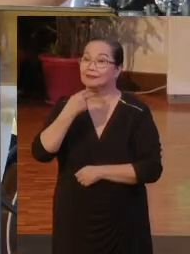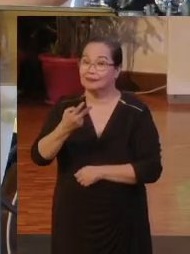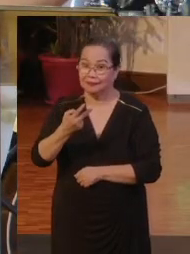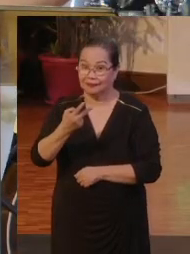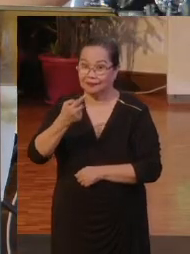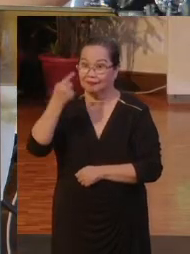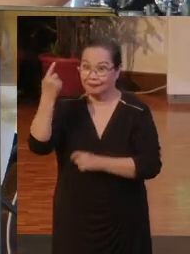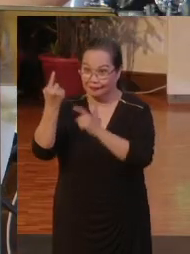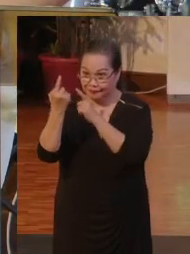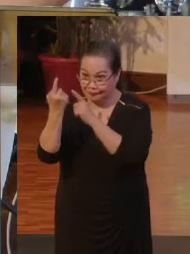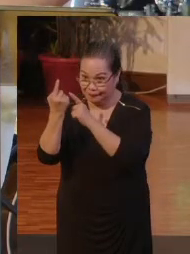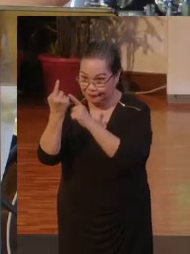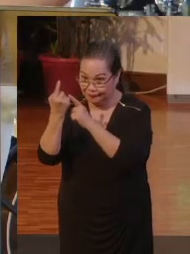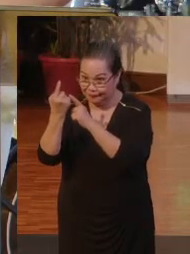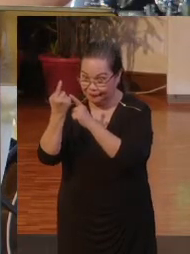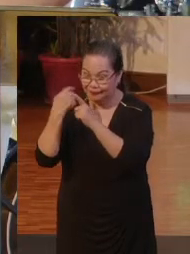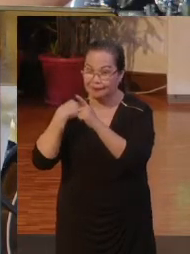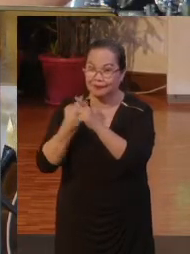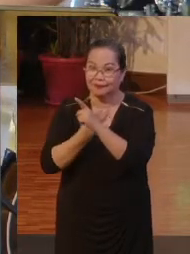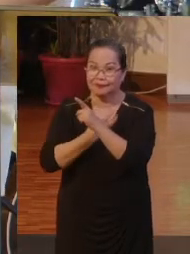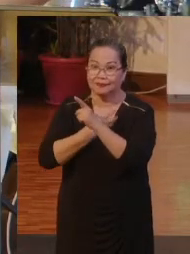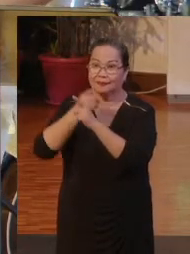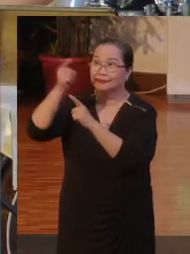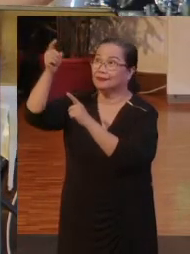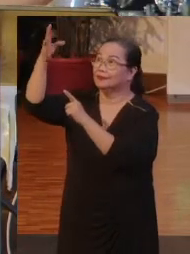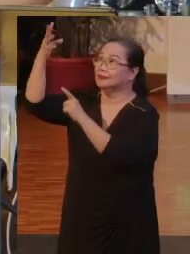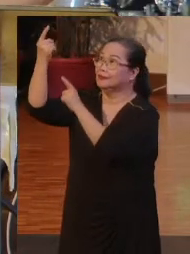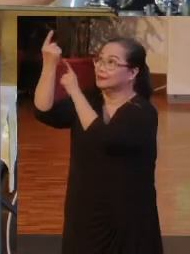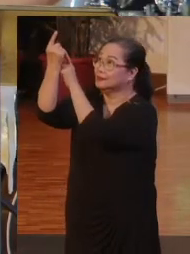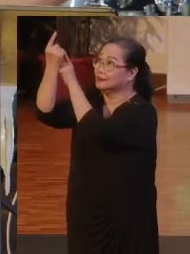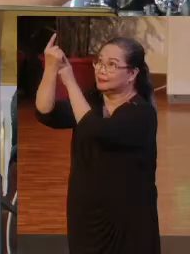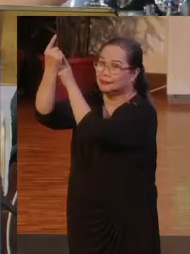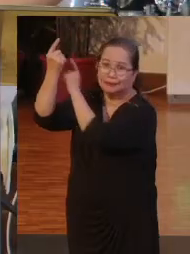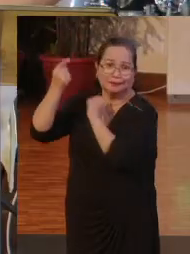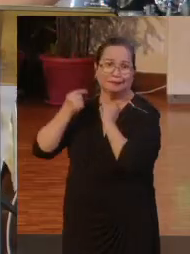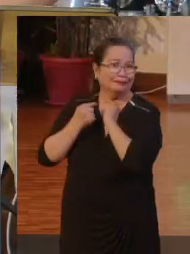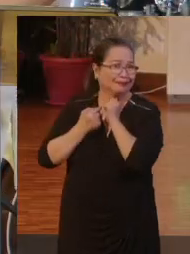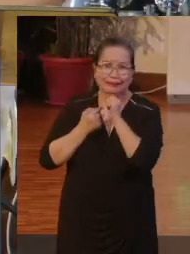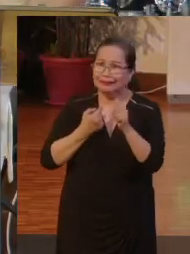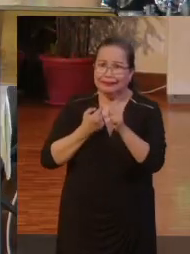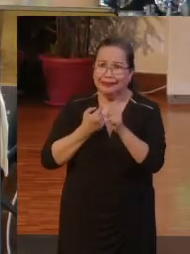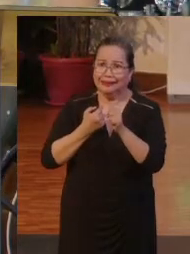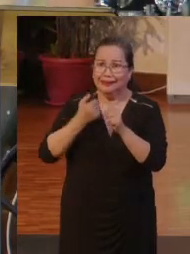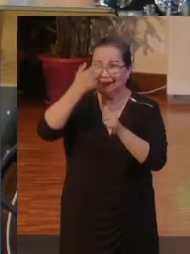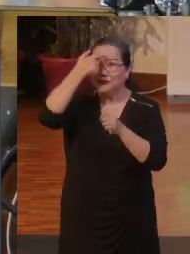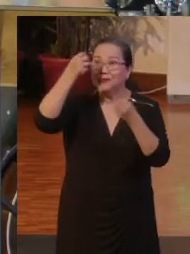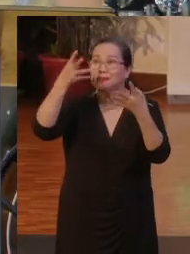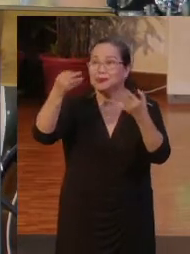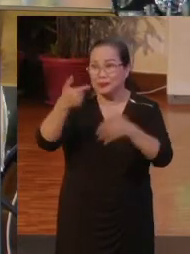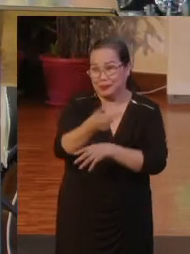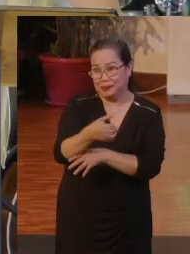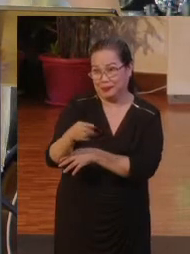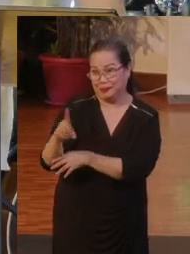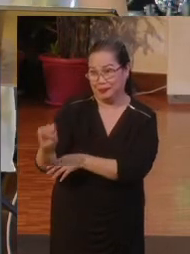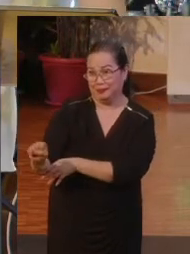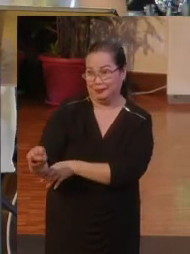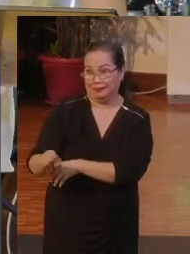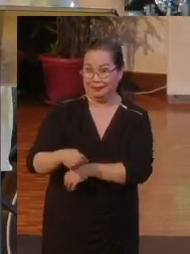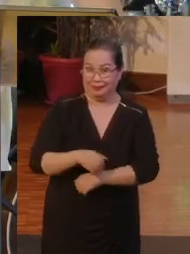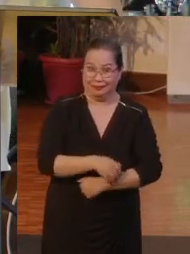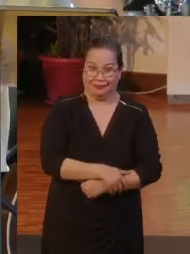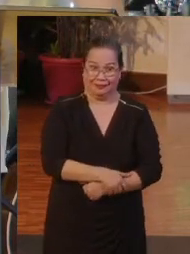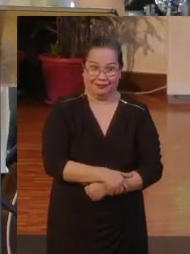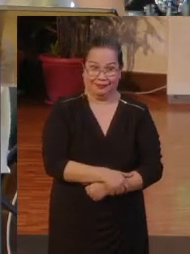only we will obey. Wala yung only, di ba? Hinahanap ko yung only eh, wala eh.